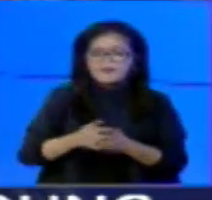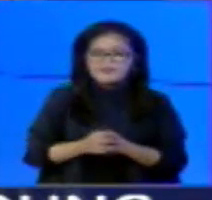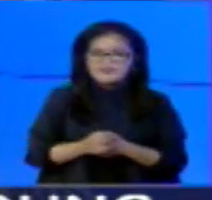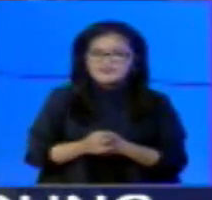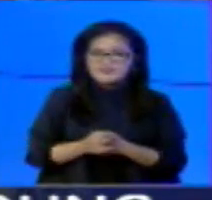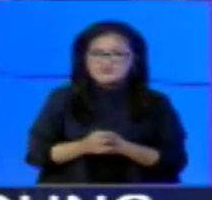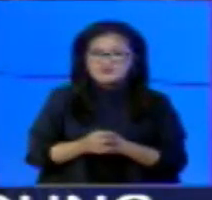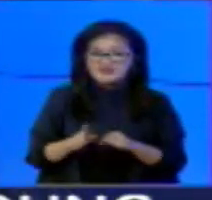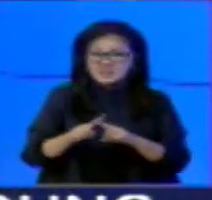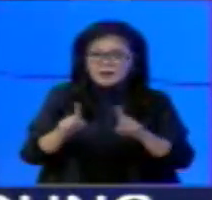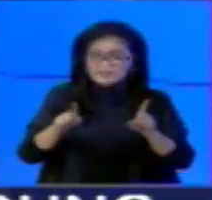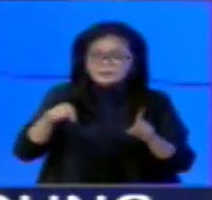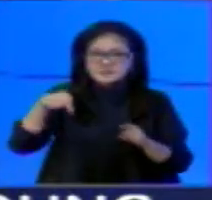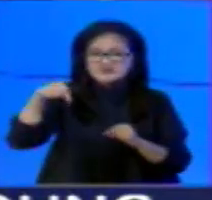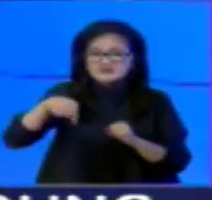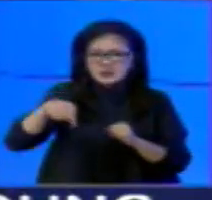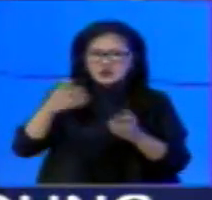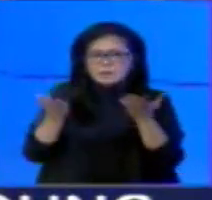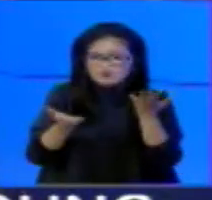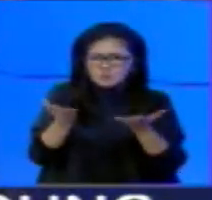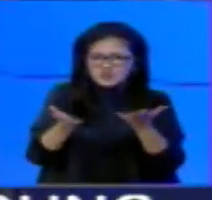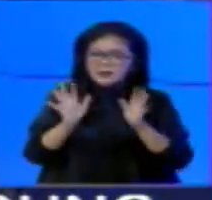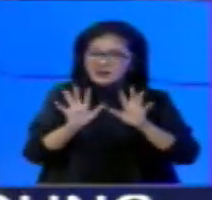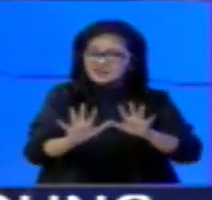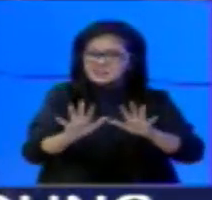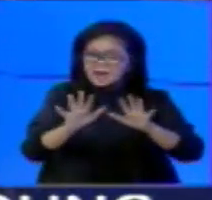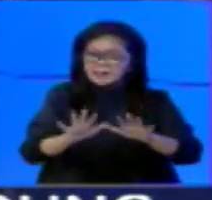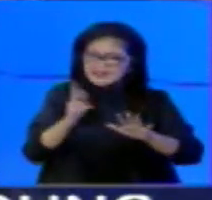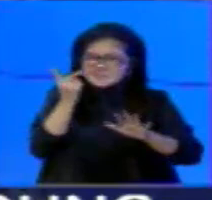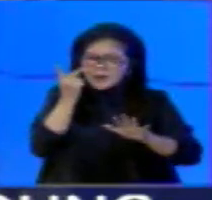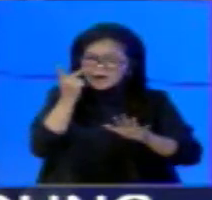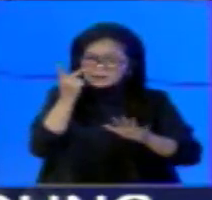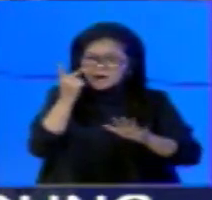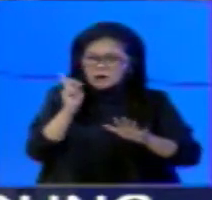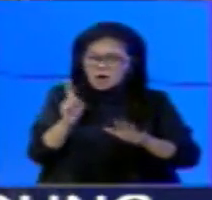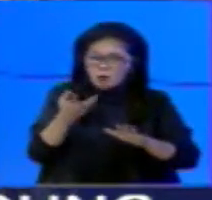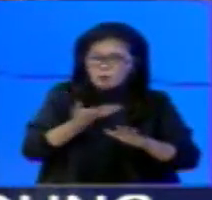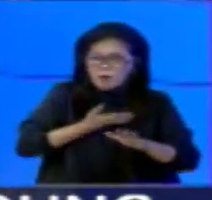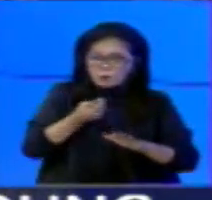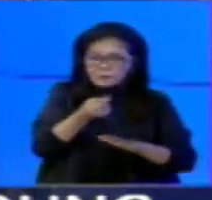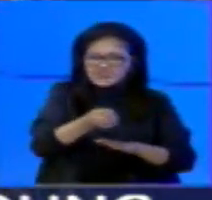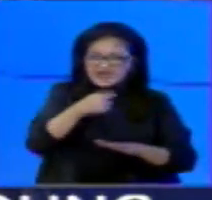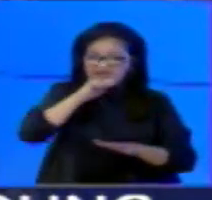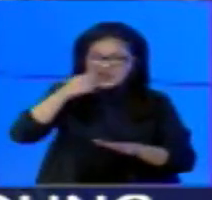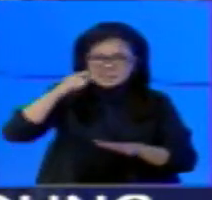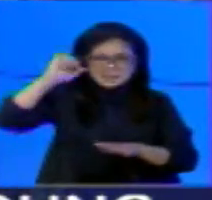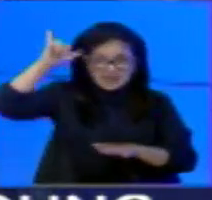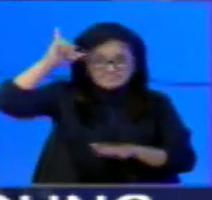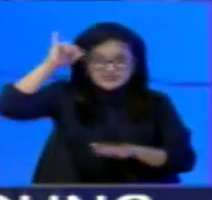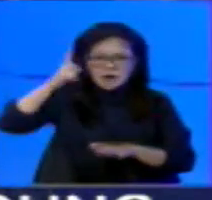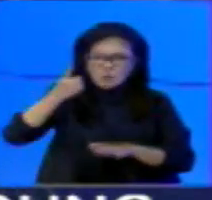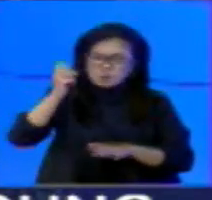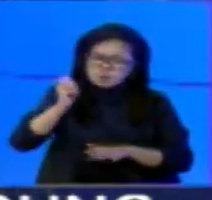Namun kedepannya agar lebih berhati-hati lagi apabila akan membeli daging sapi. Terutama harganya relatif murah dengan harga